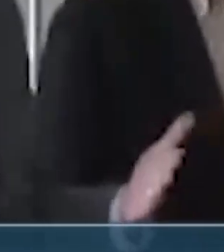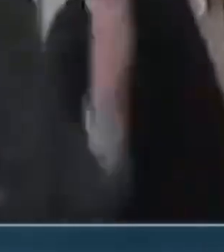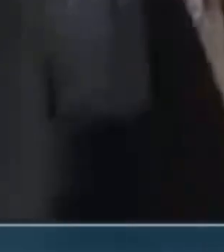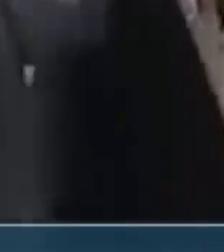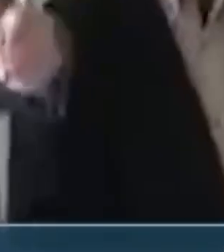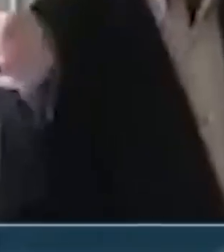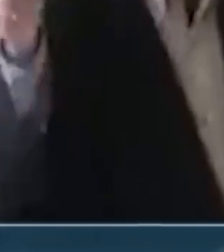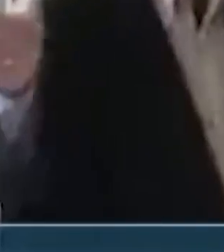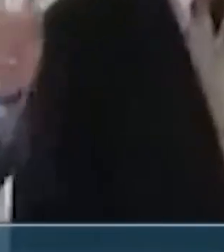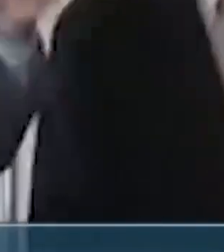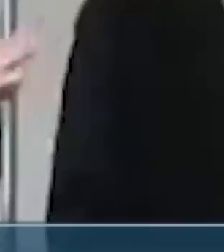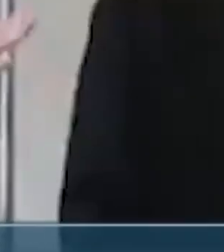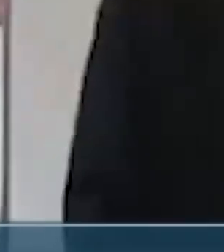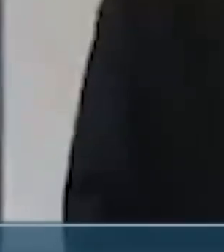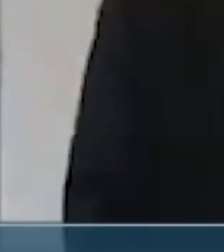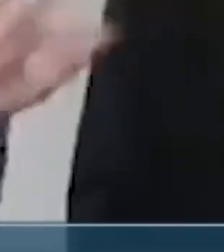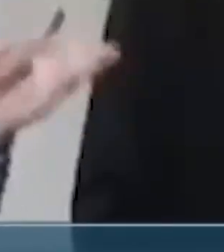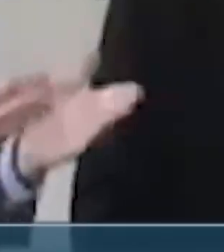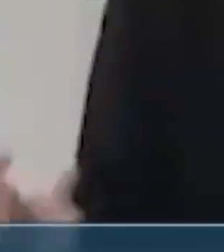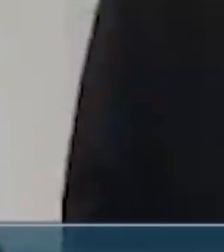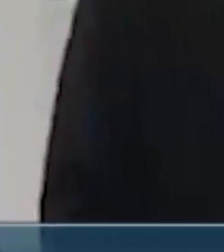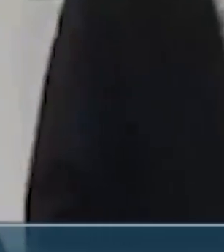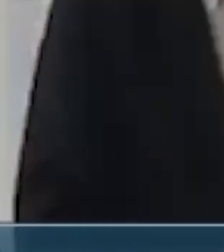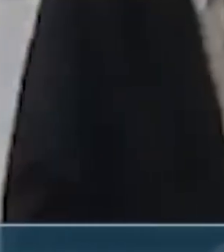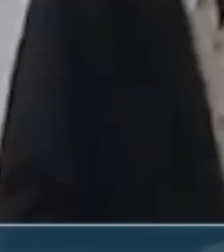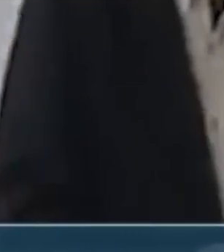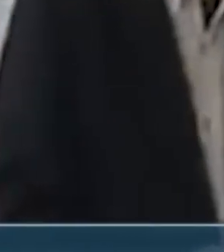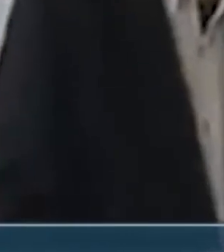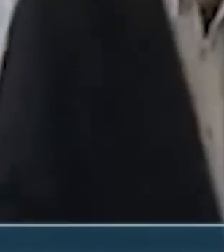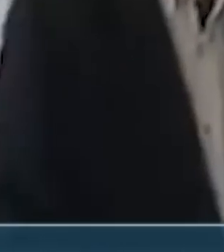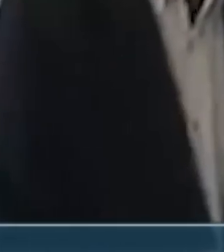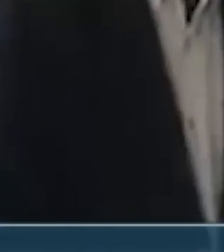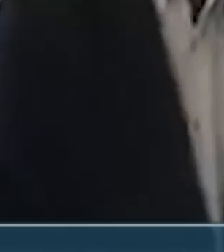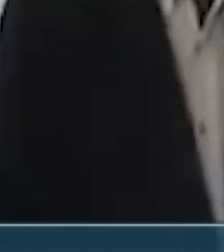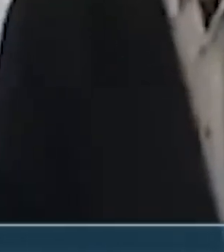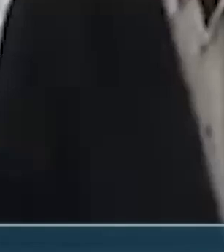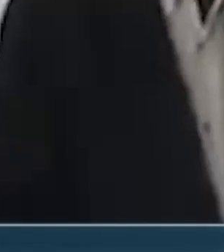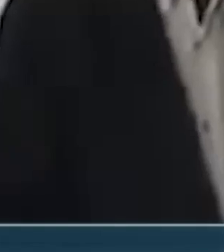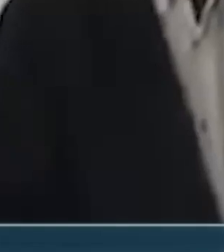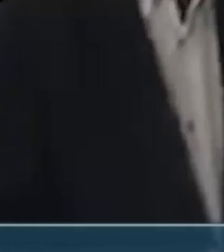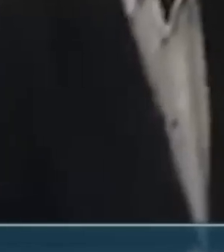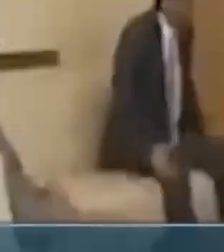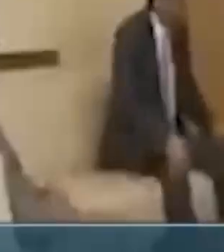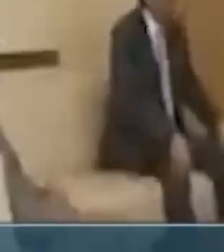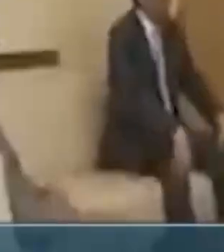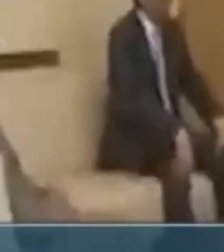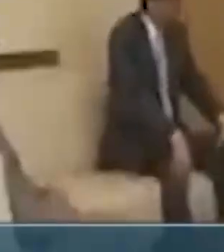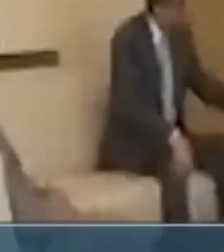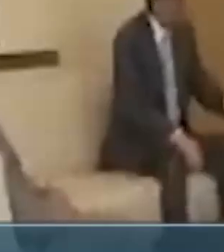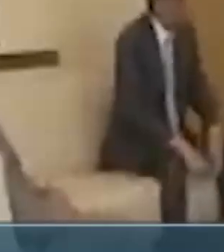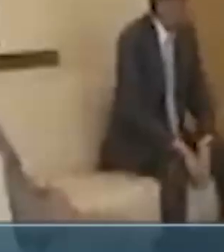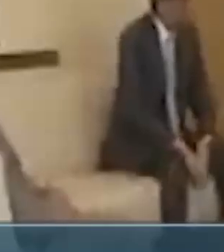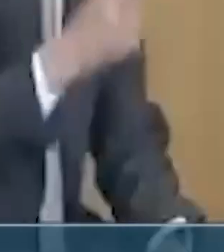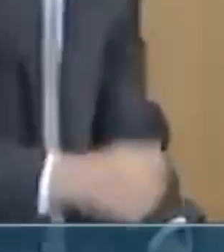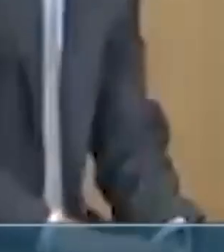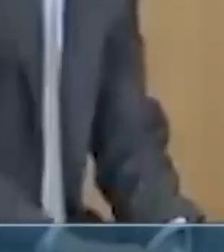فجوه كبيره ف القاموس هذا ساعد انه يستطيع الوالدين السامعين انه يتواصلون مع ابنهم الاصم